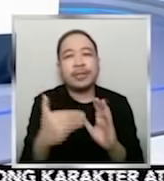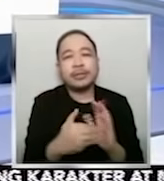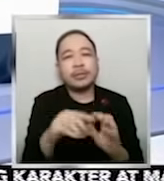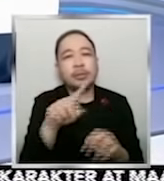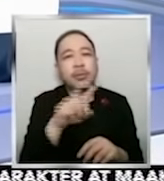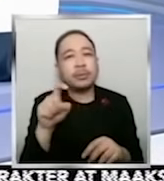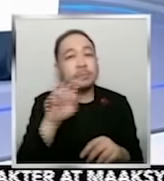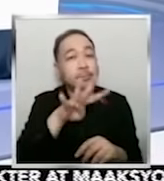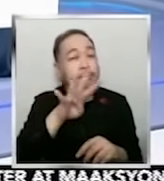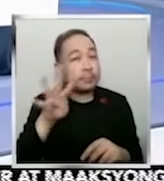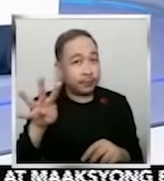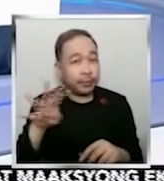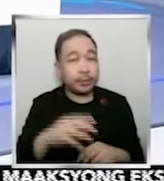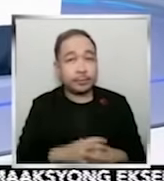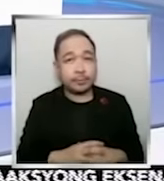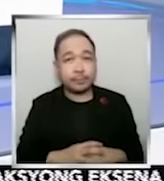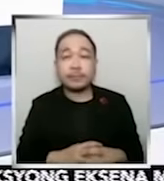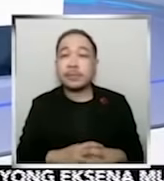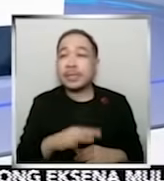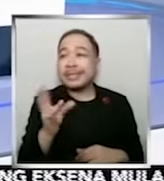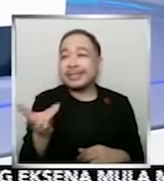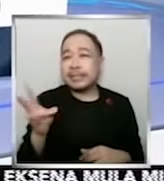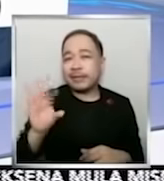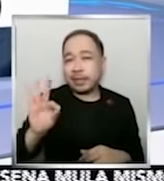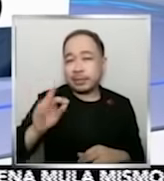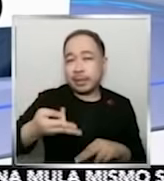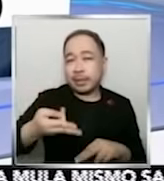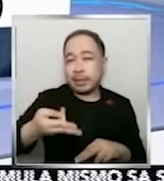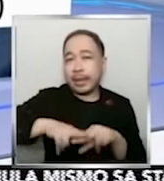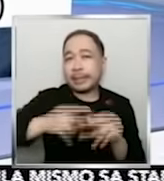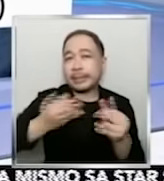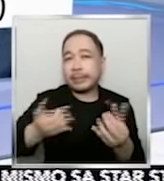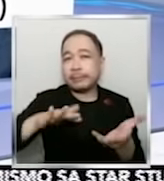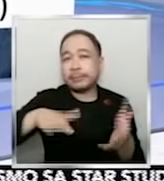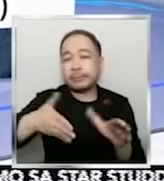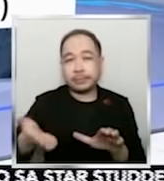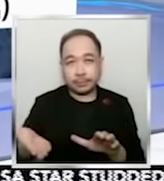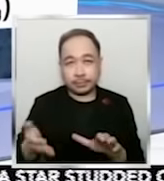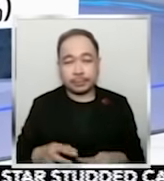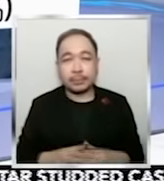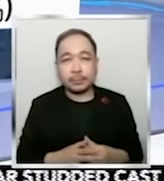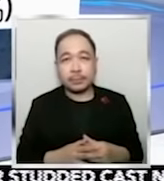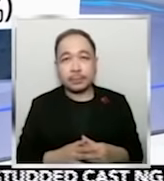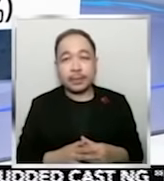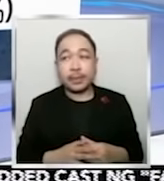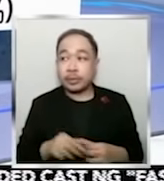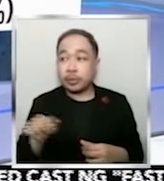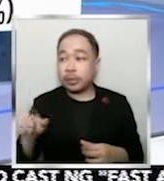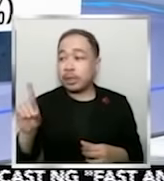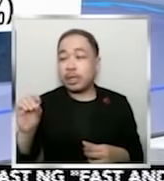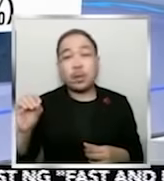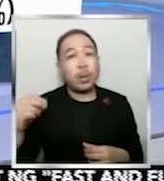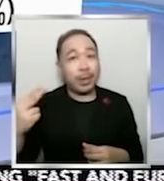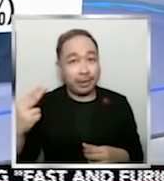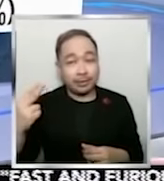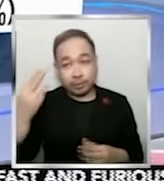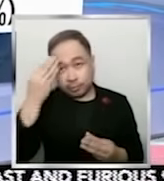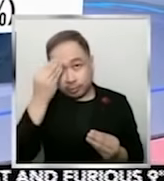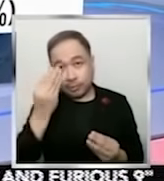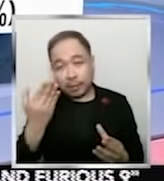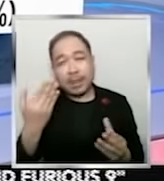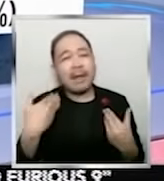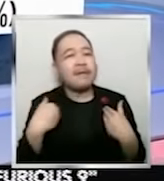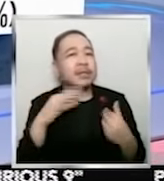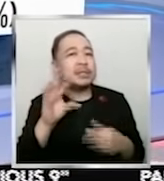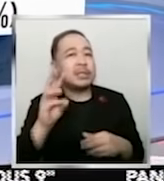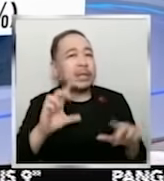33,144. 79 naman ang nadagdag ngayong araw sa mga nasawi. Ayon po sa DOH, 6 na laboratorio ang hindi